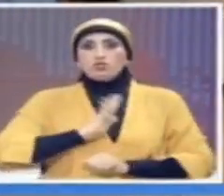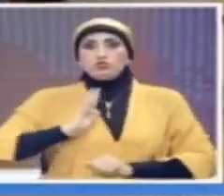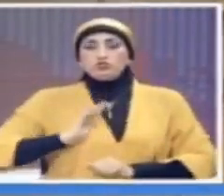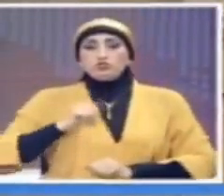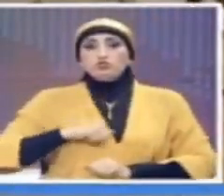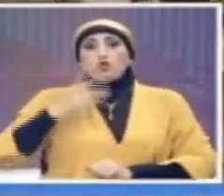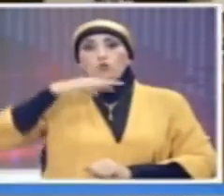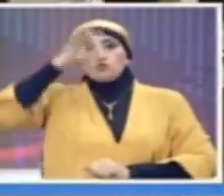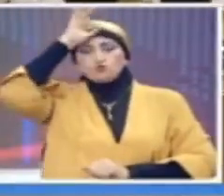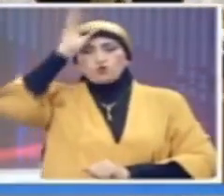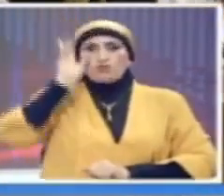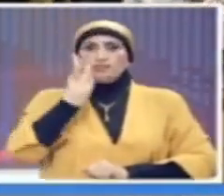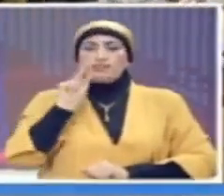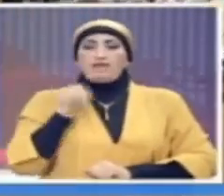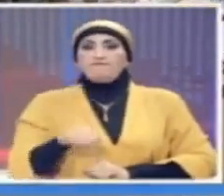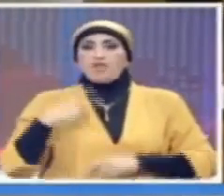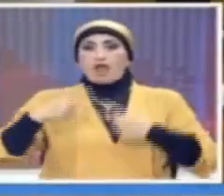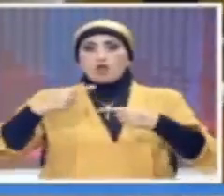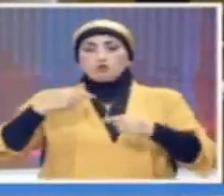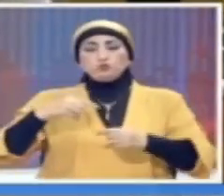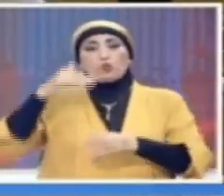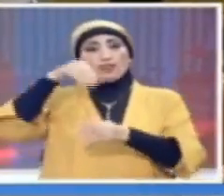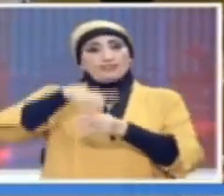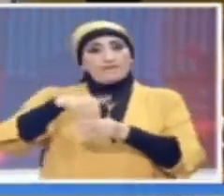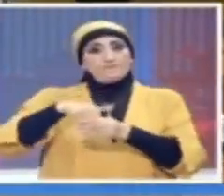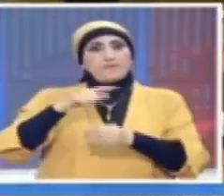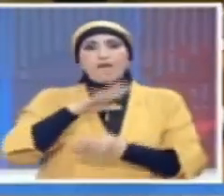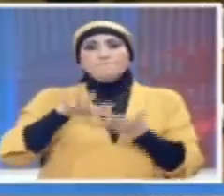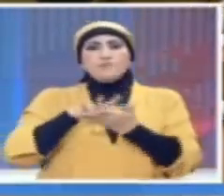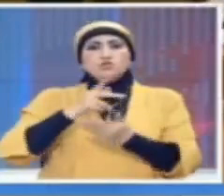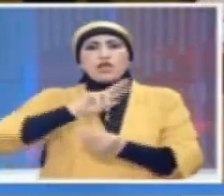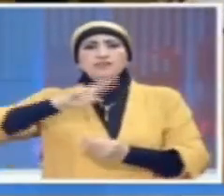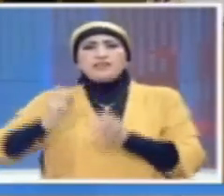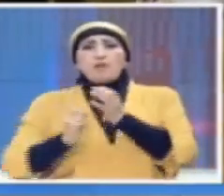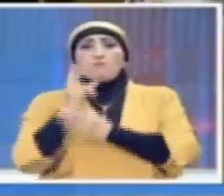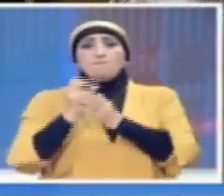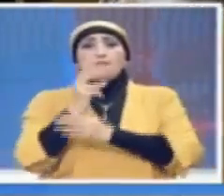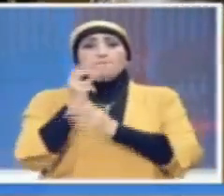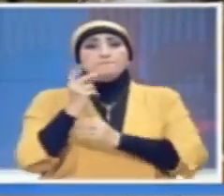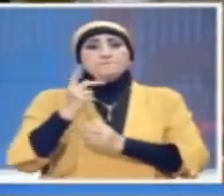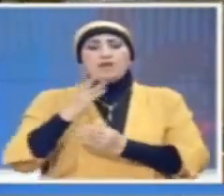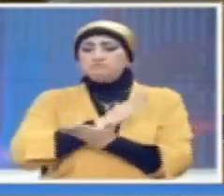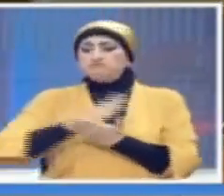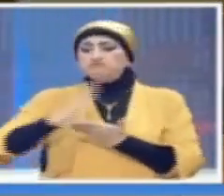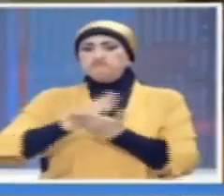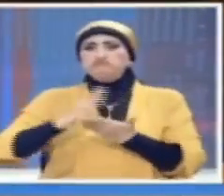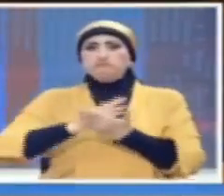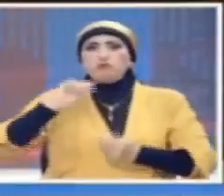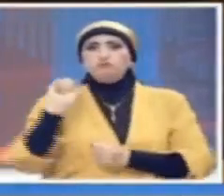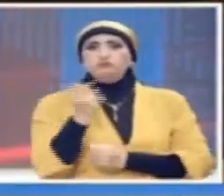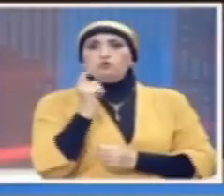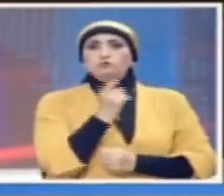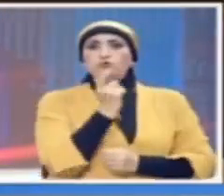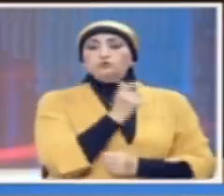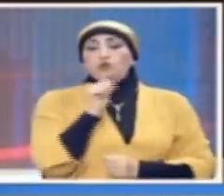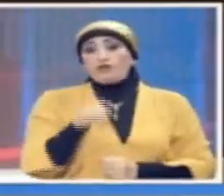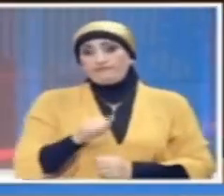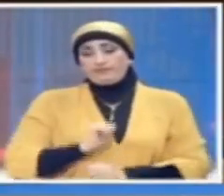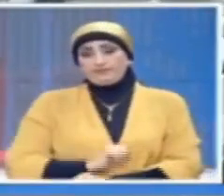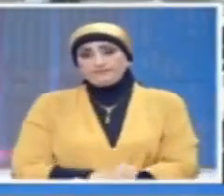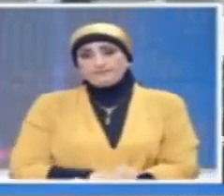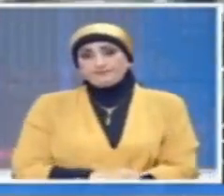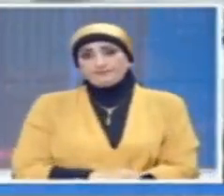انتظام سير العملية الانتخابية وتذليل كافة العقبات التي قد تواجه الناخبين أثناء الإدلاء بصوتهم.